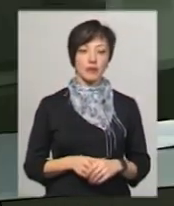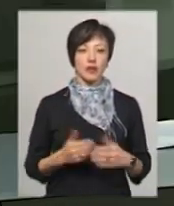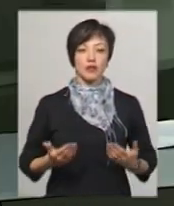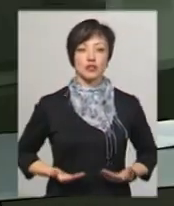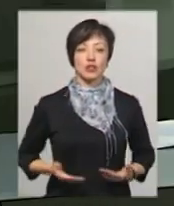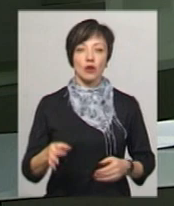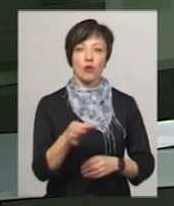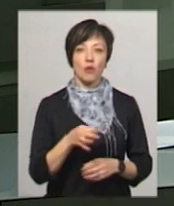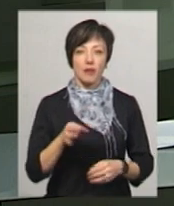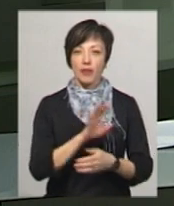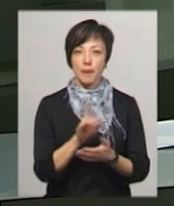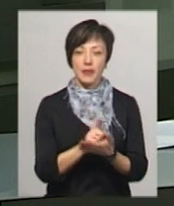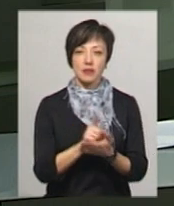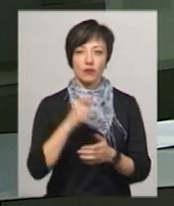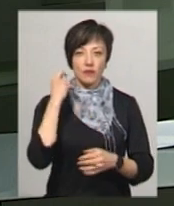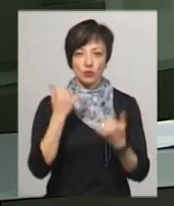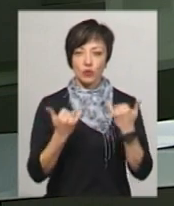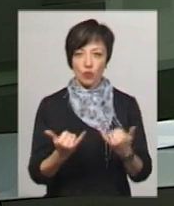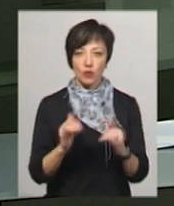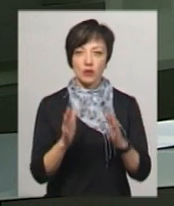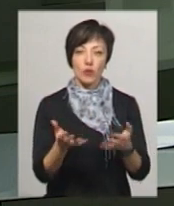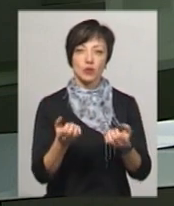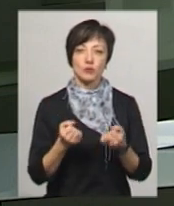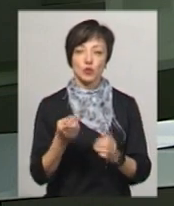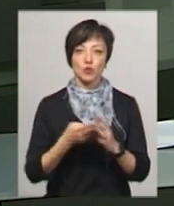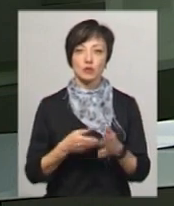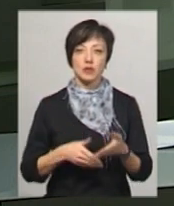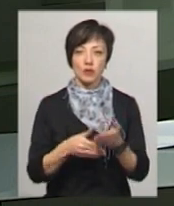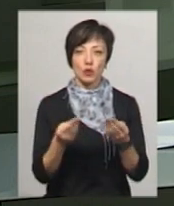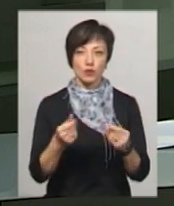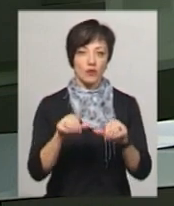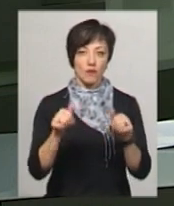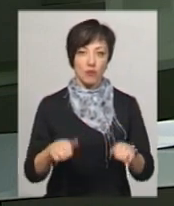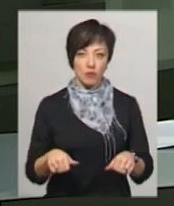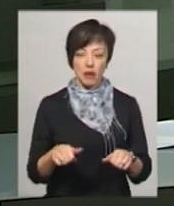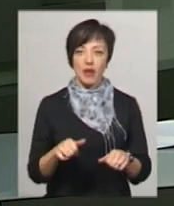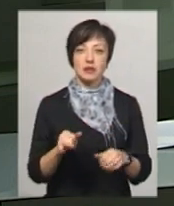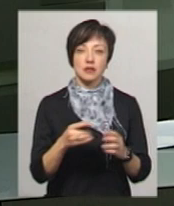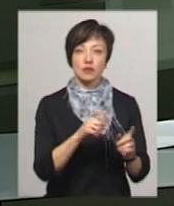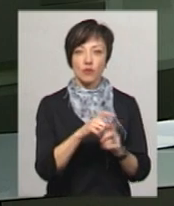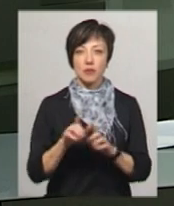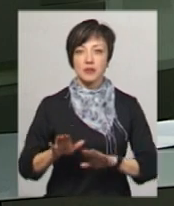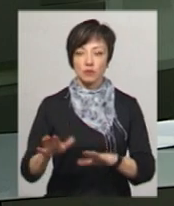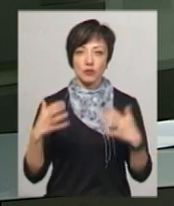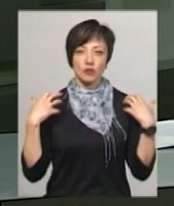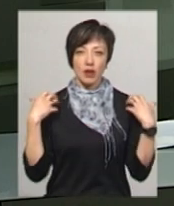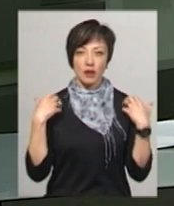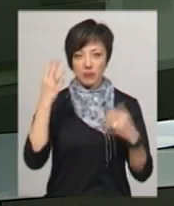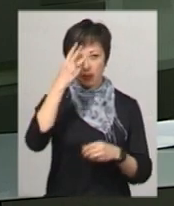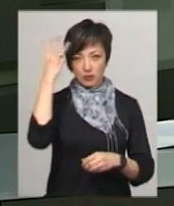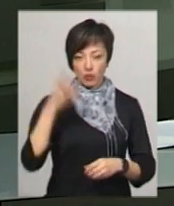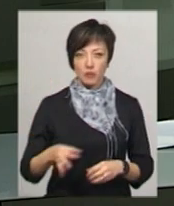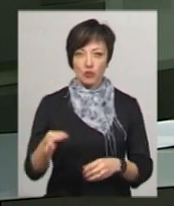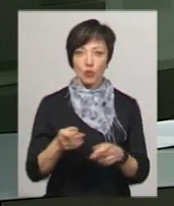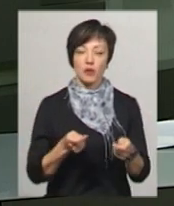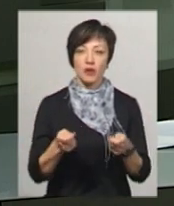Жителі області непенсійного віку від сьогодні отримуватимуть субсидію у грошовій формі. За словами заступника начальника Хмельницького